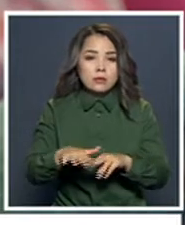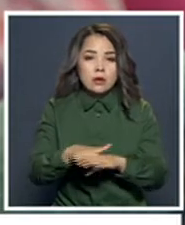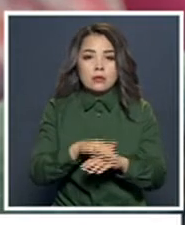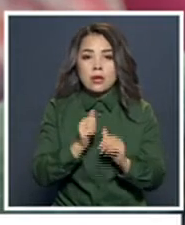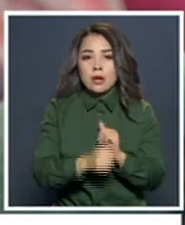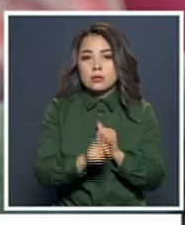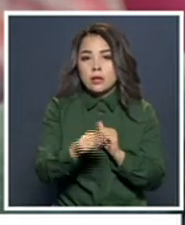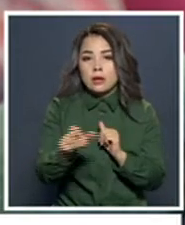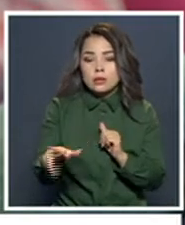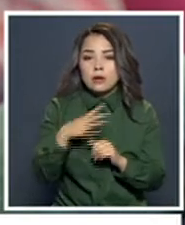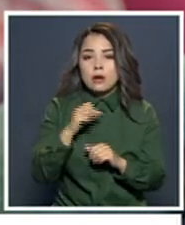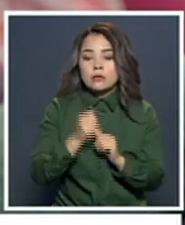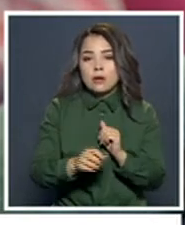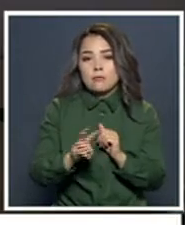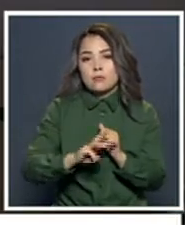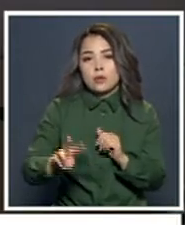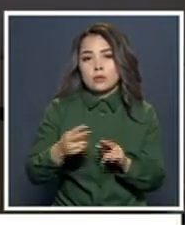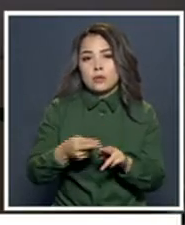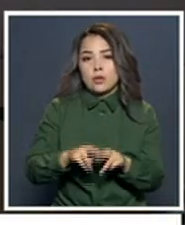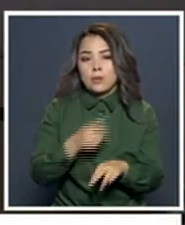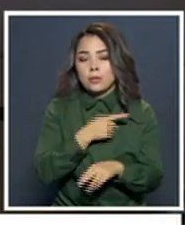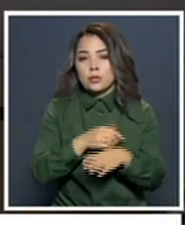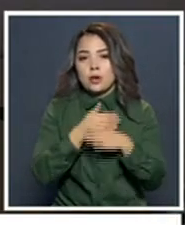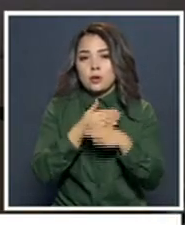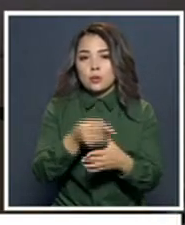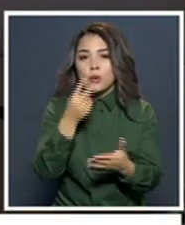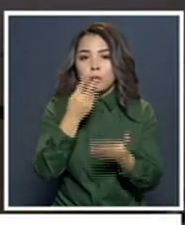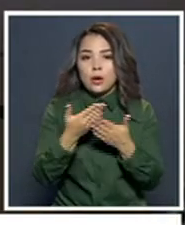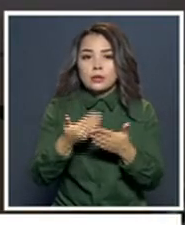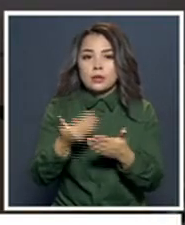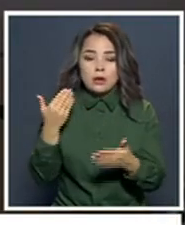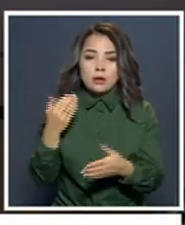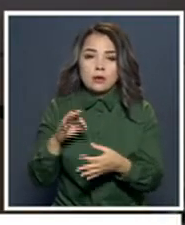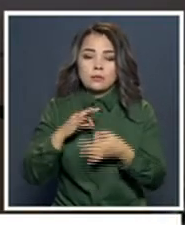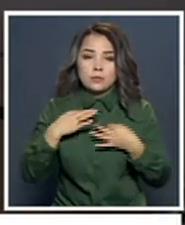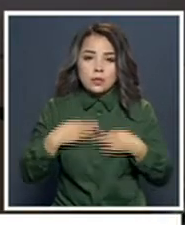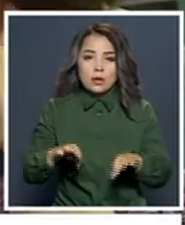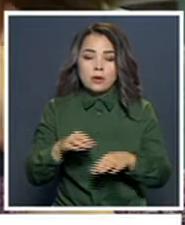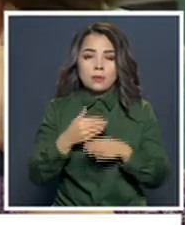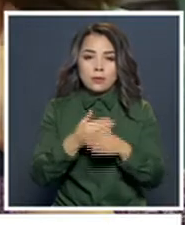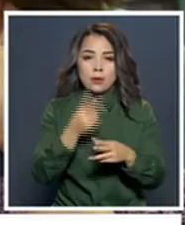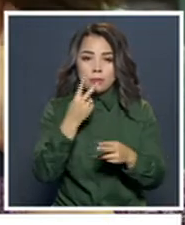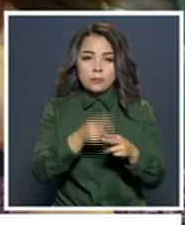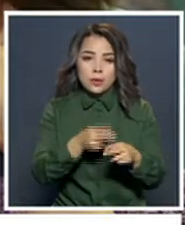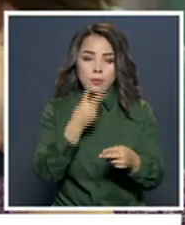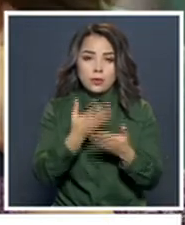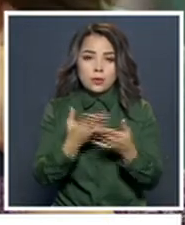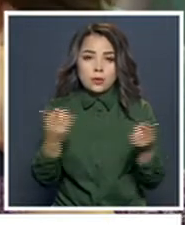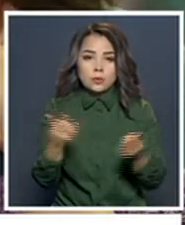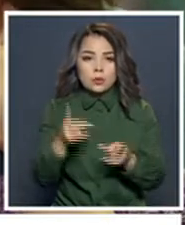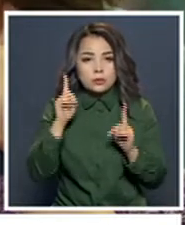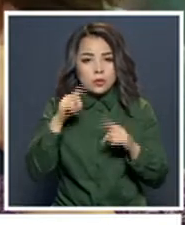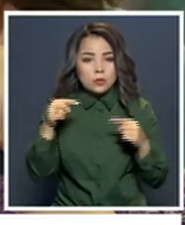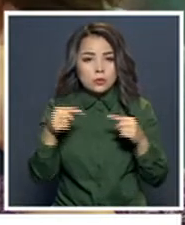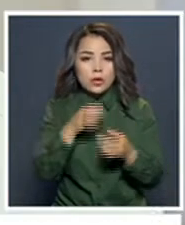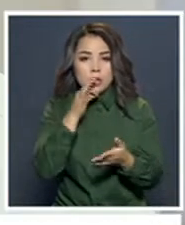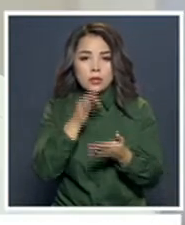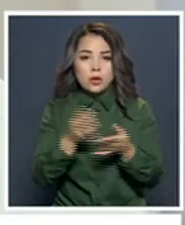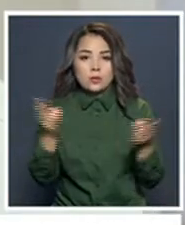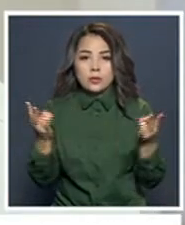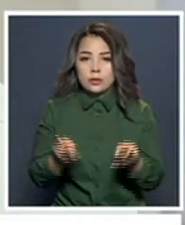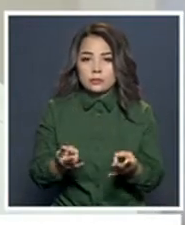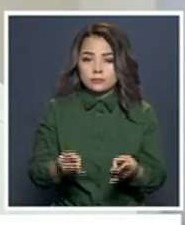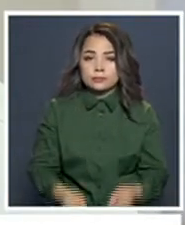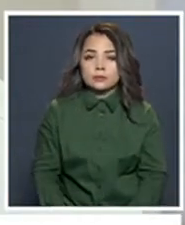адам кез келген минутта бірінші медициналық көмек көрсете алу үшін аурудың басты белгілерін білуі тиіс.